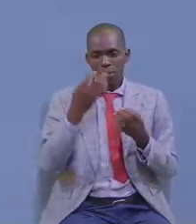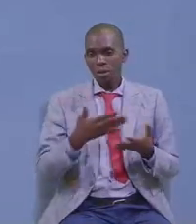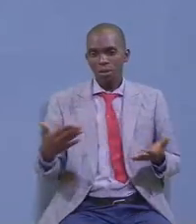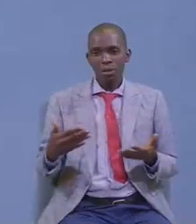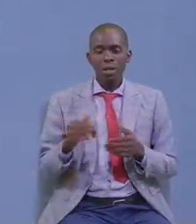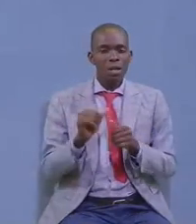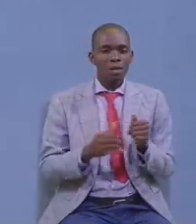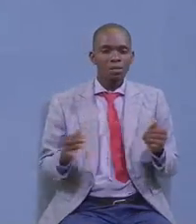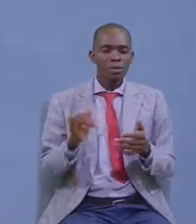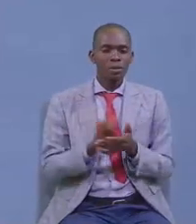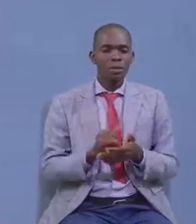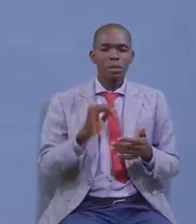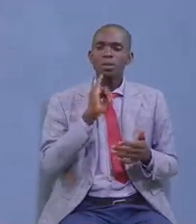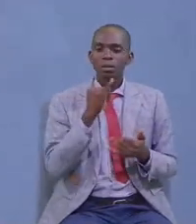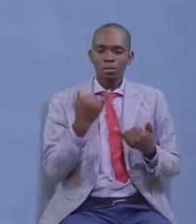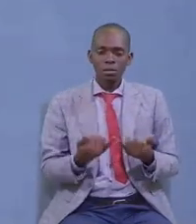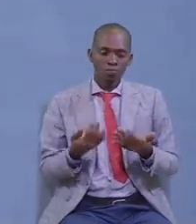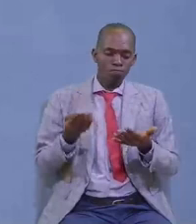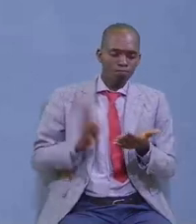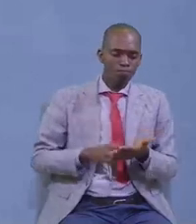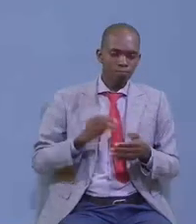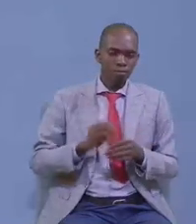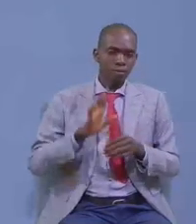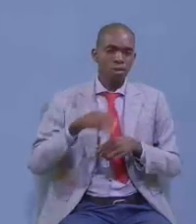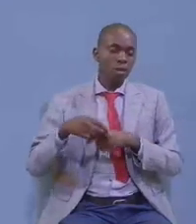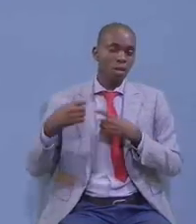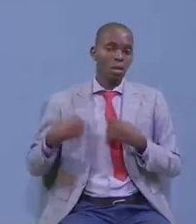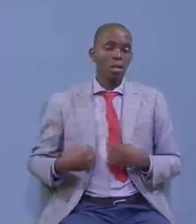Tout ce qui a été enregistré dans ton cœur, dans ta pensée.